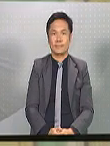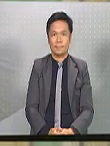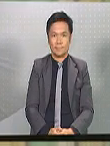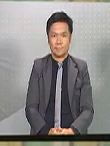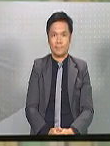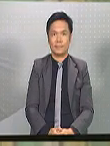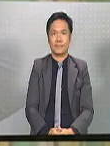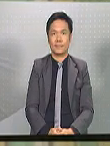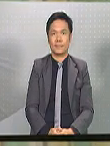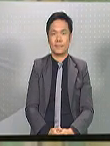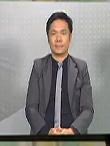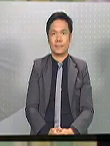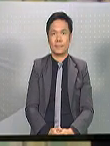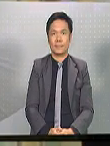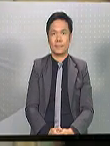ngomong